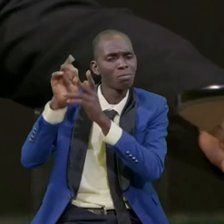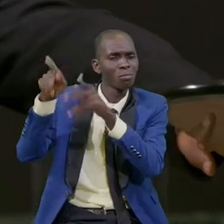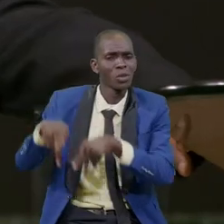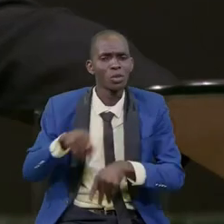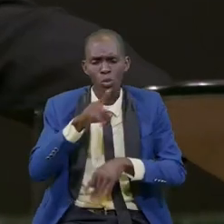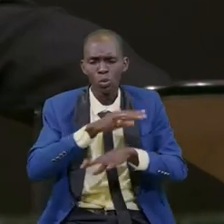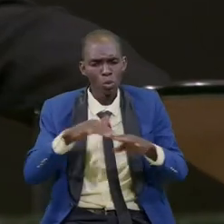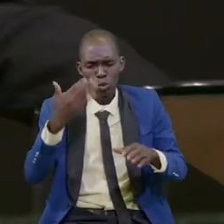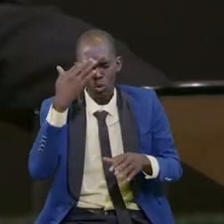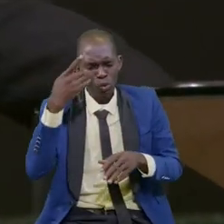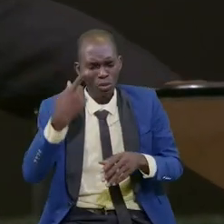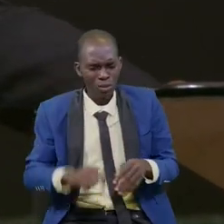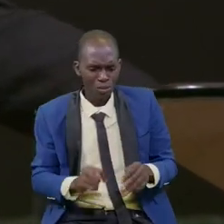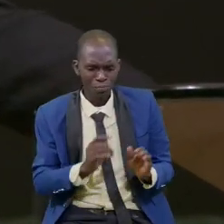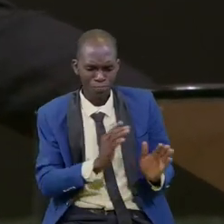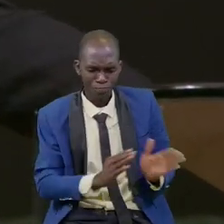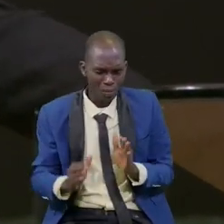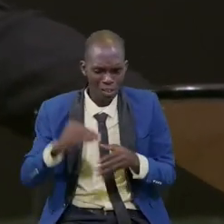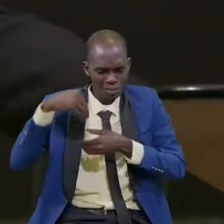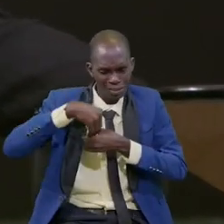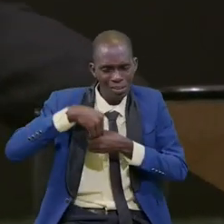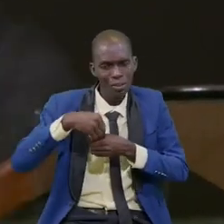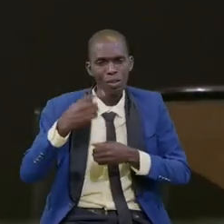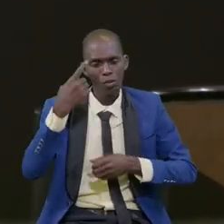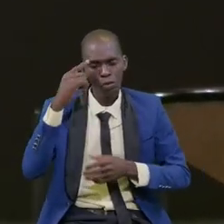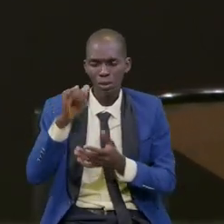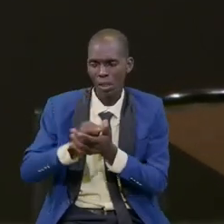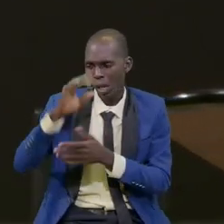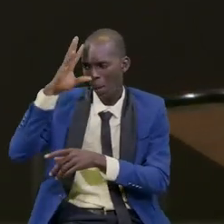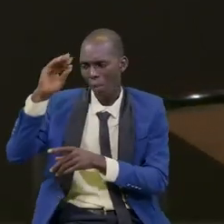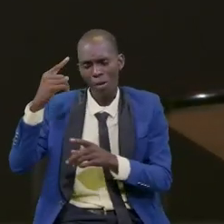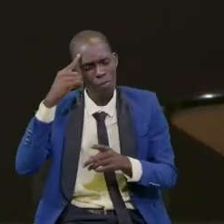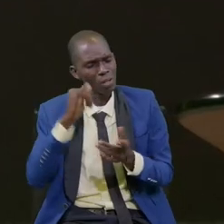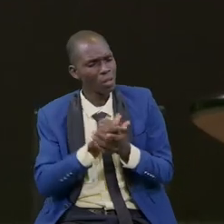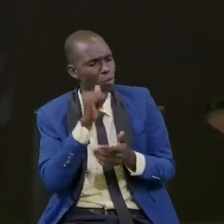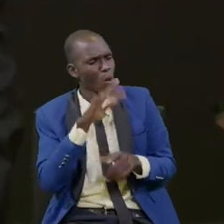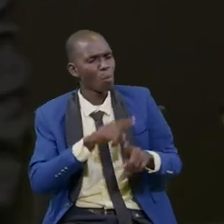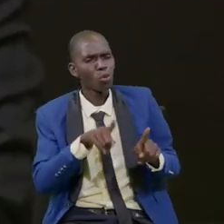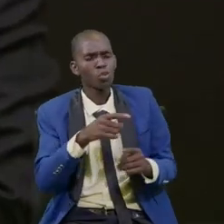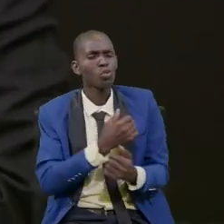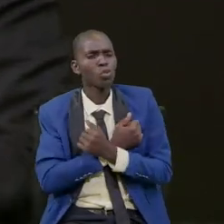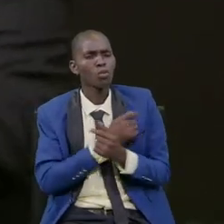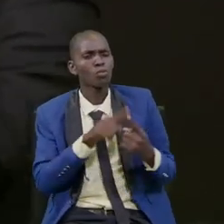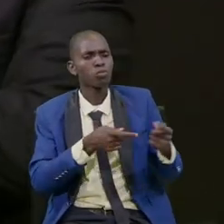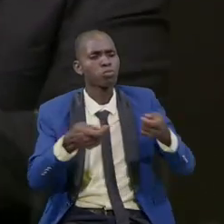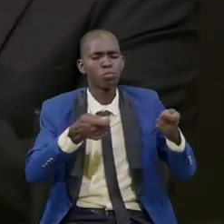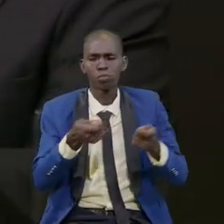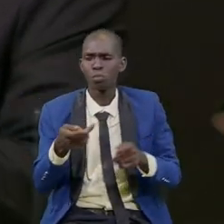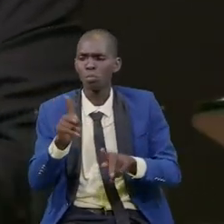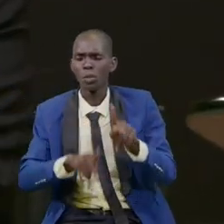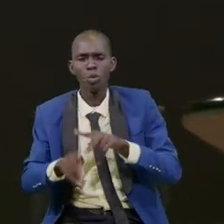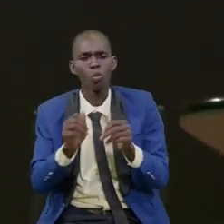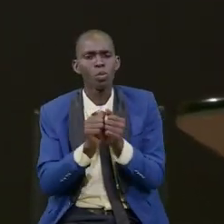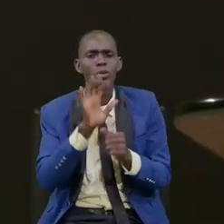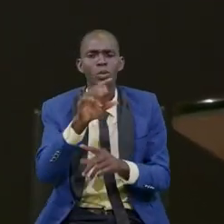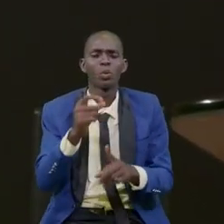la vie intérieure d'un homme, d'une femme, et il veut contrôler l'intérieur avec sa parole.